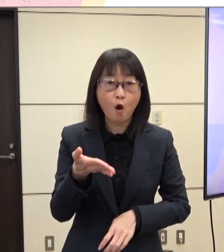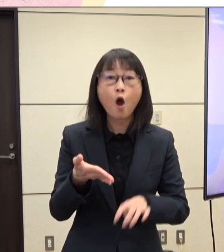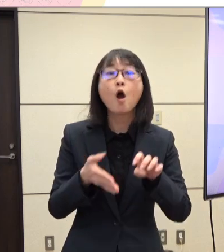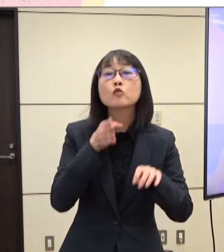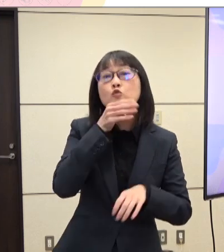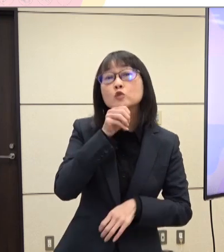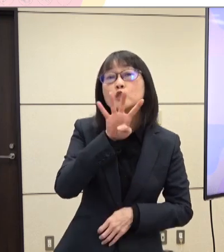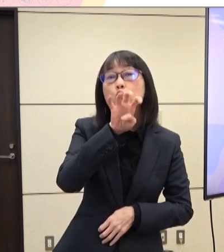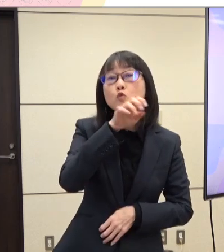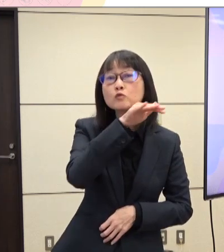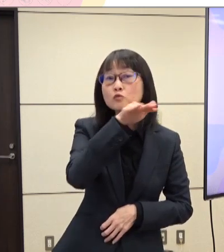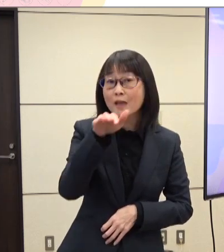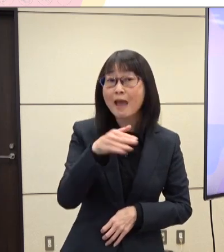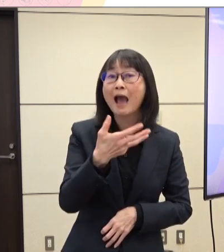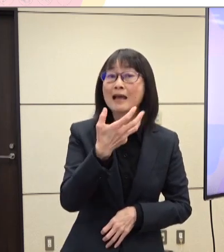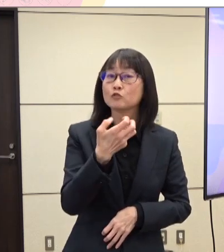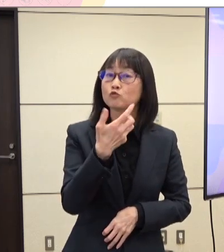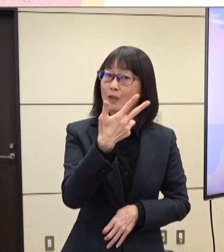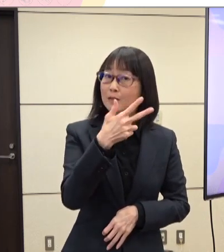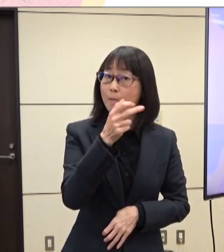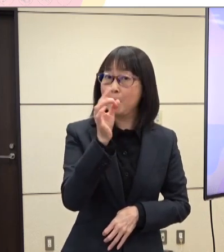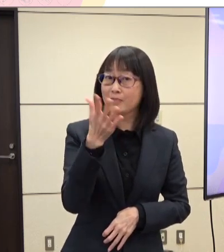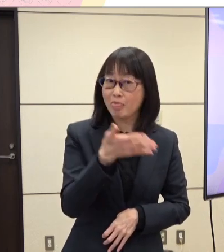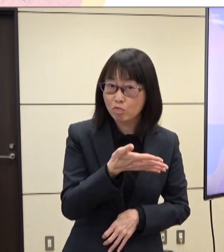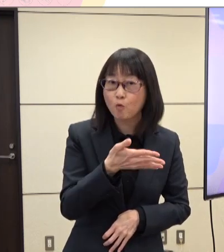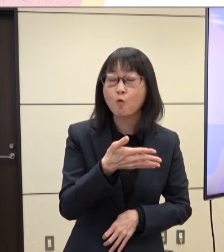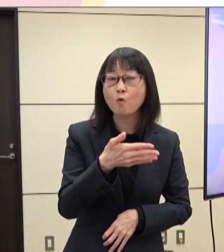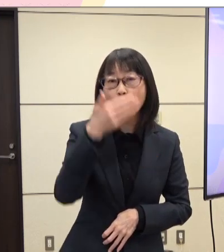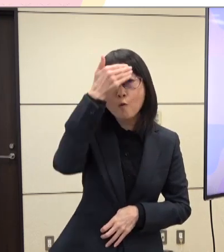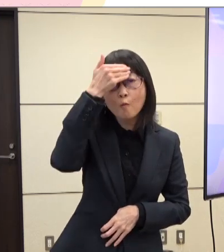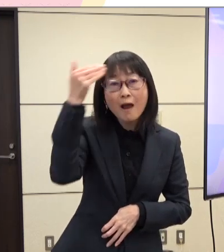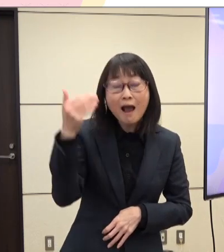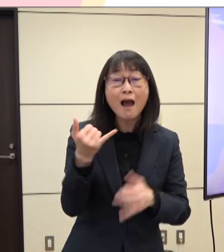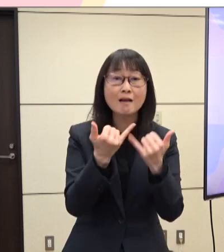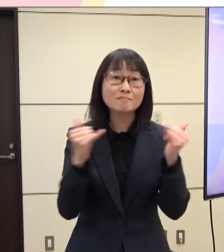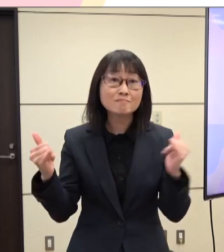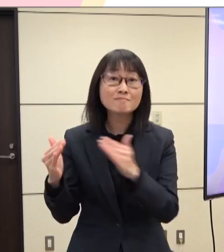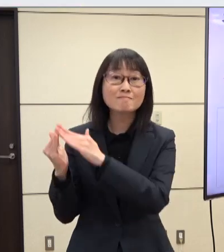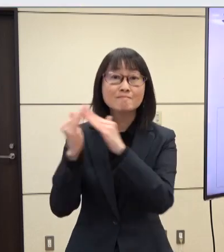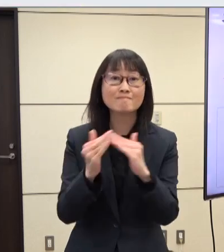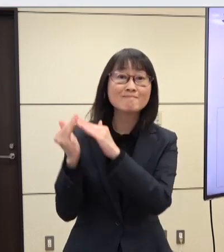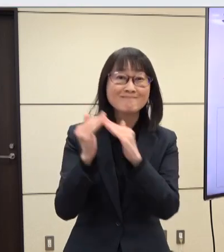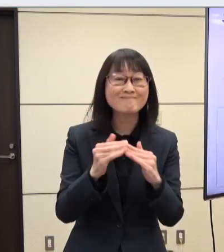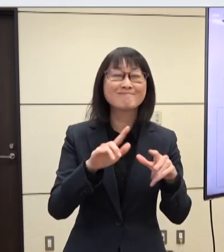だと 87%、 若い世代が非常に多くなっております。